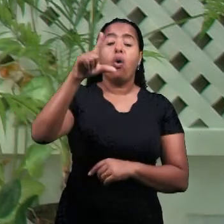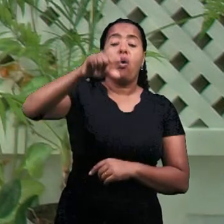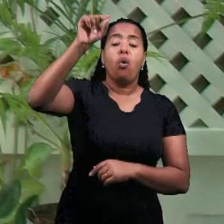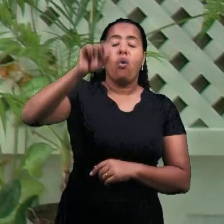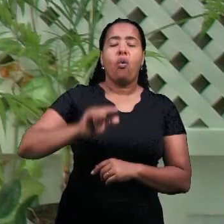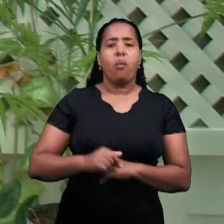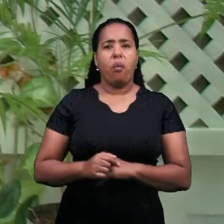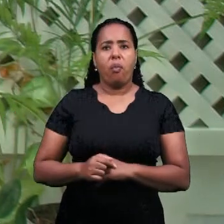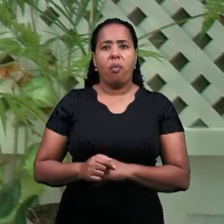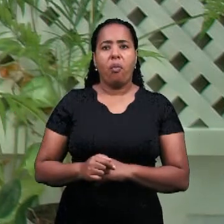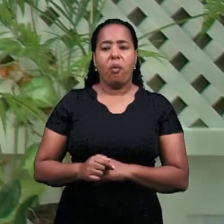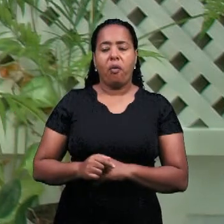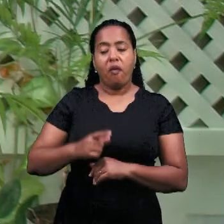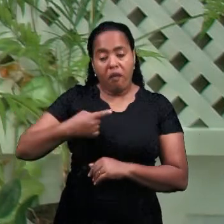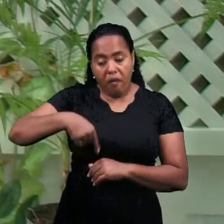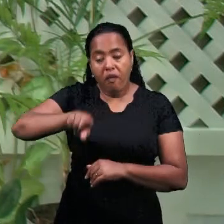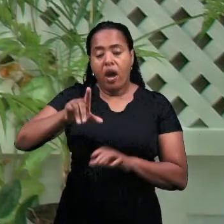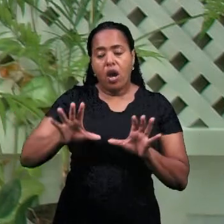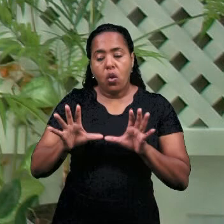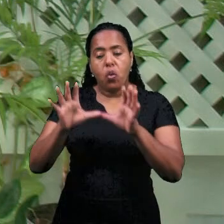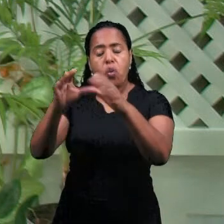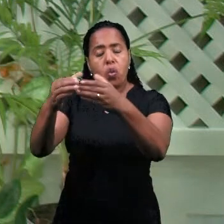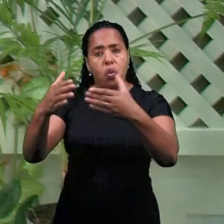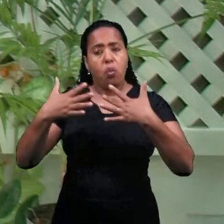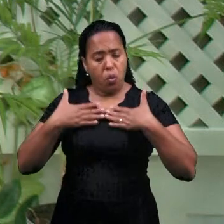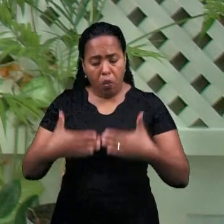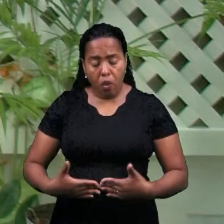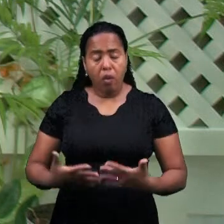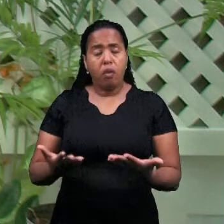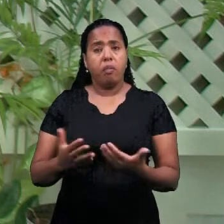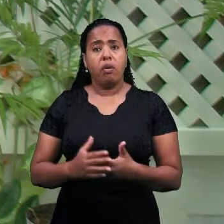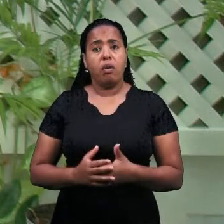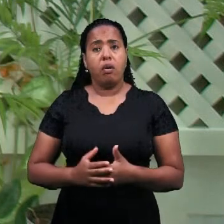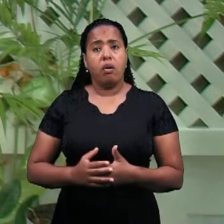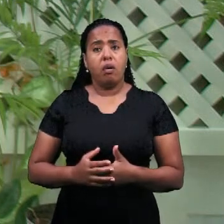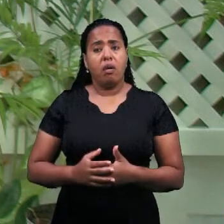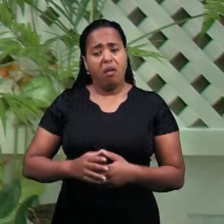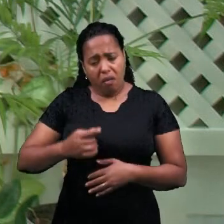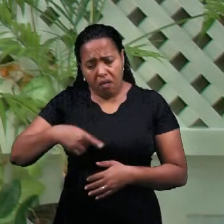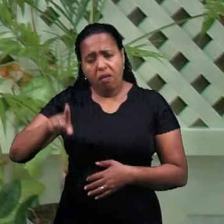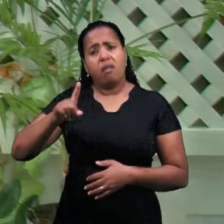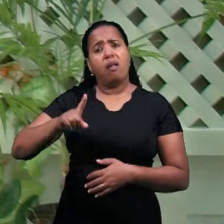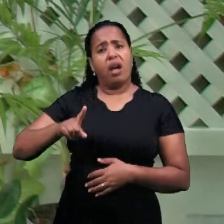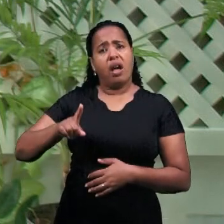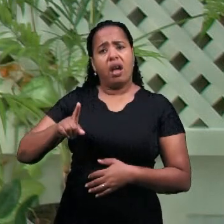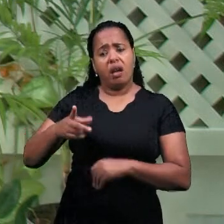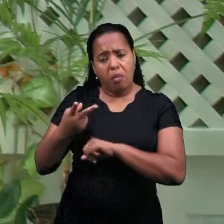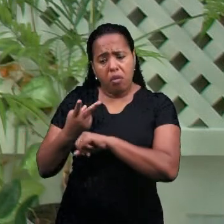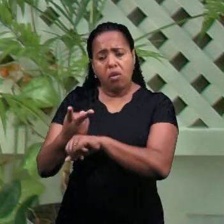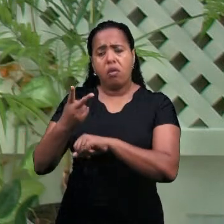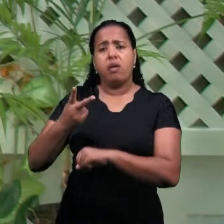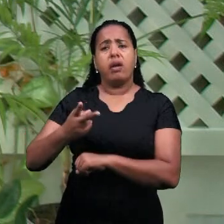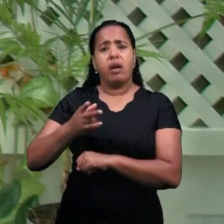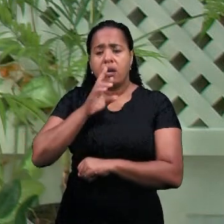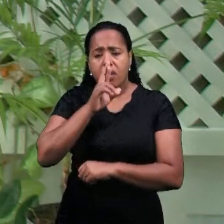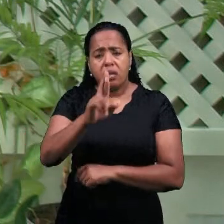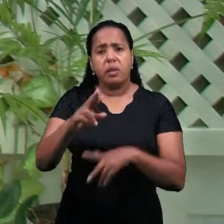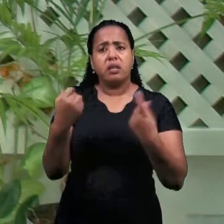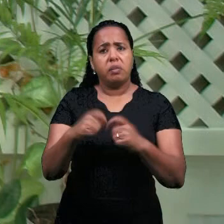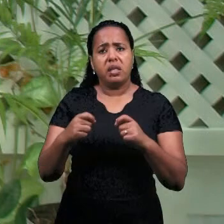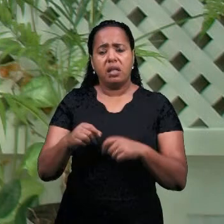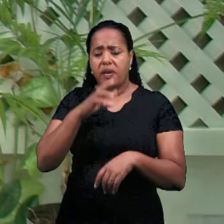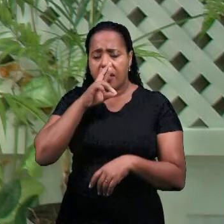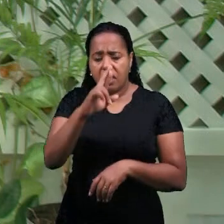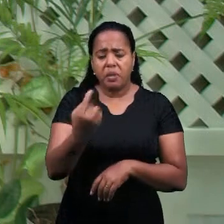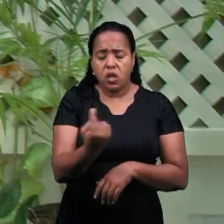Celui-là, un seul, il doit chercher dans le groupe, dans le corps, la réponse dont il a besoin. Il ne va pas répondre tout seul parce qu'il